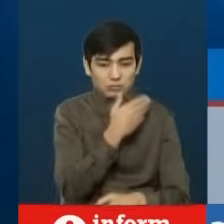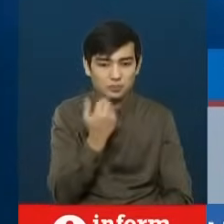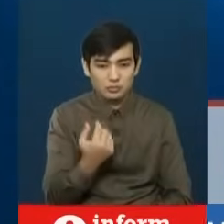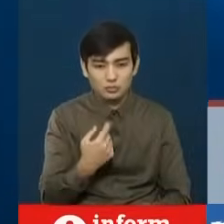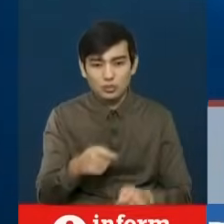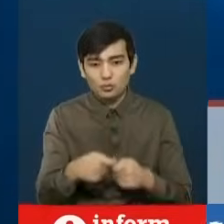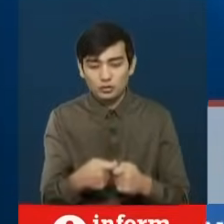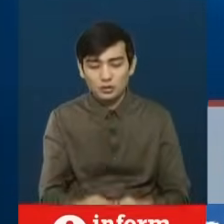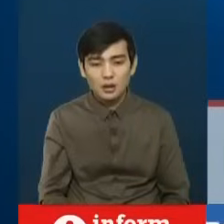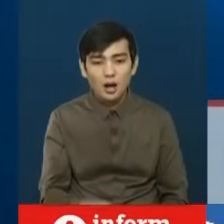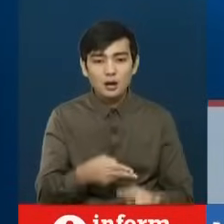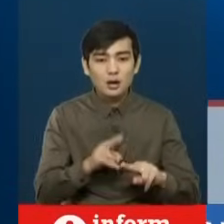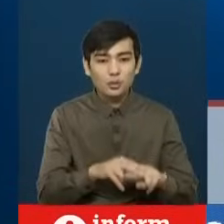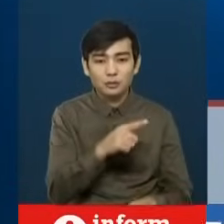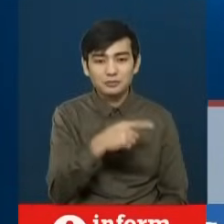эния